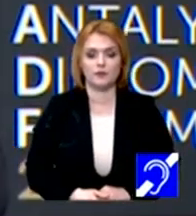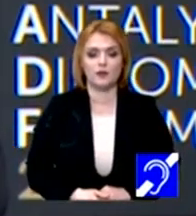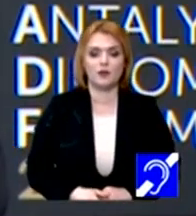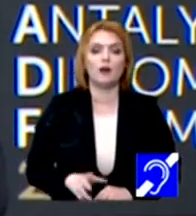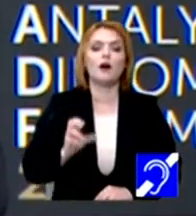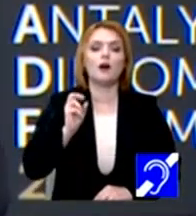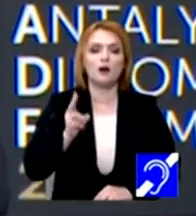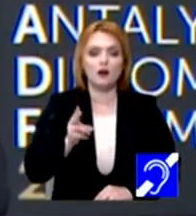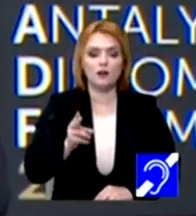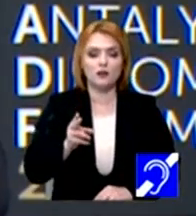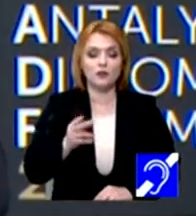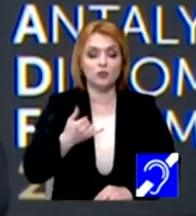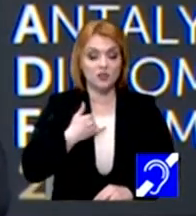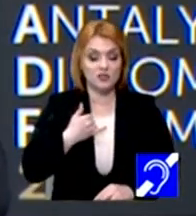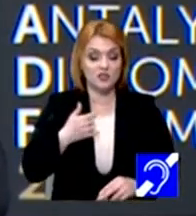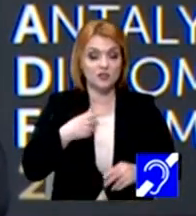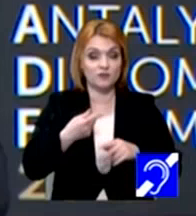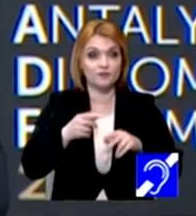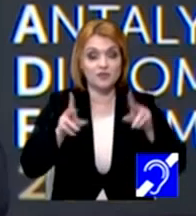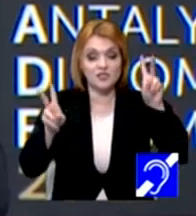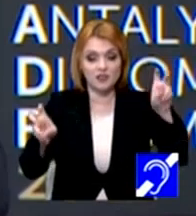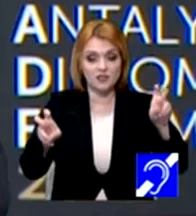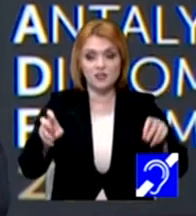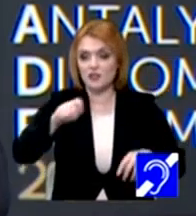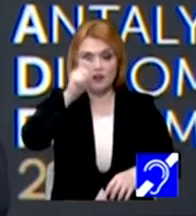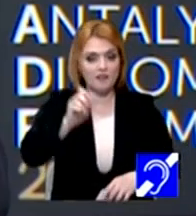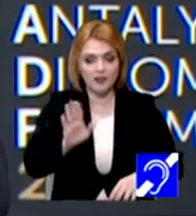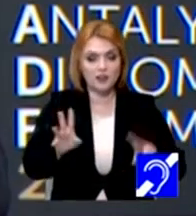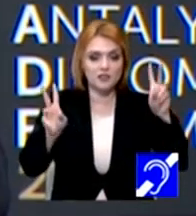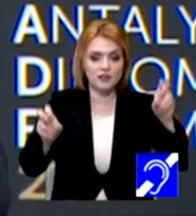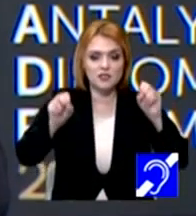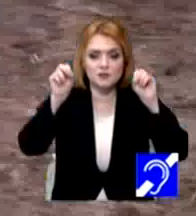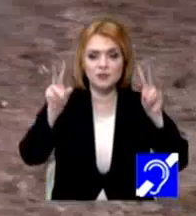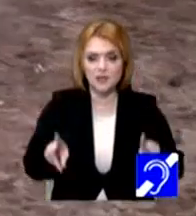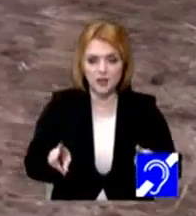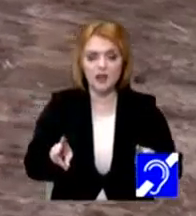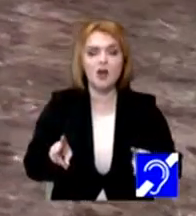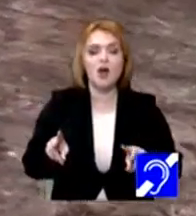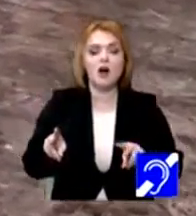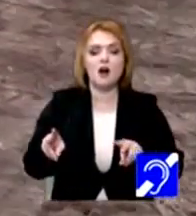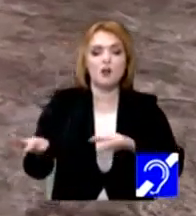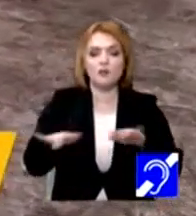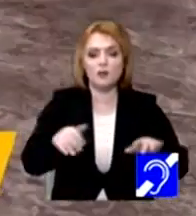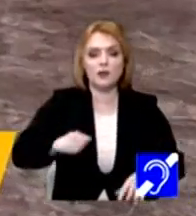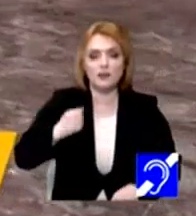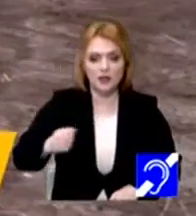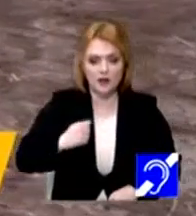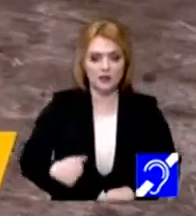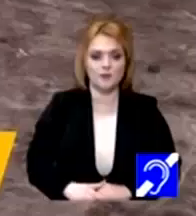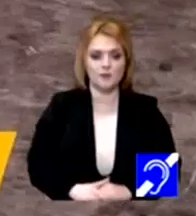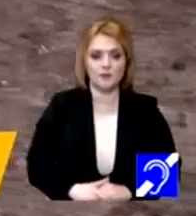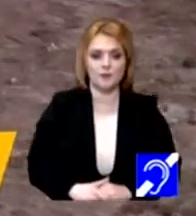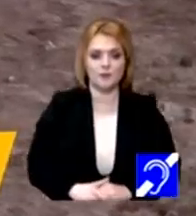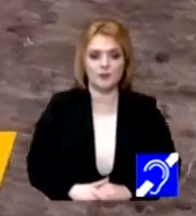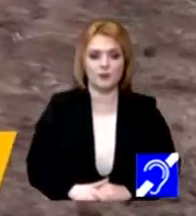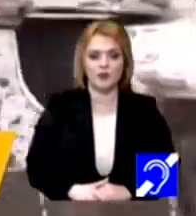специальная военная операция, эти оценки дают, во-первых, представители нашего Министерства обороны и самое главное